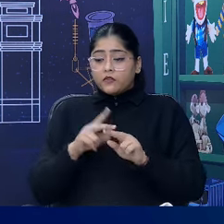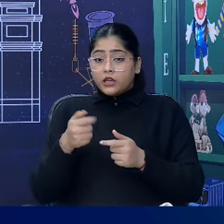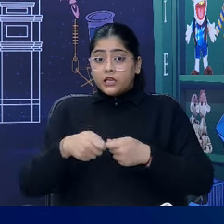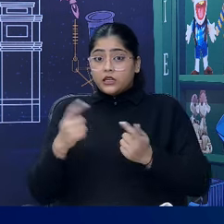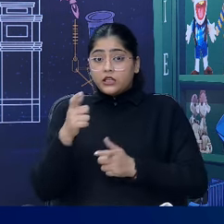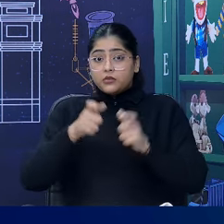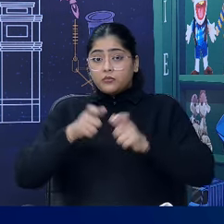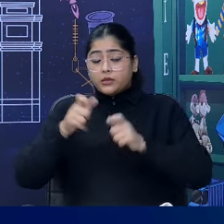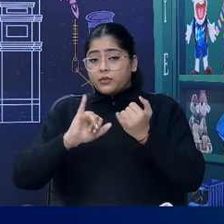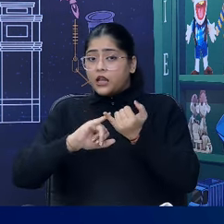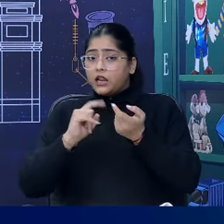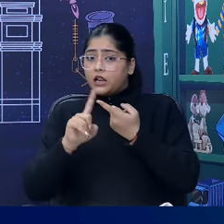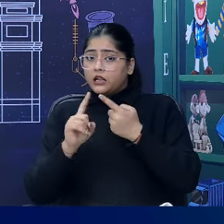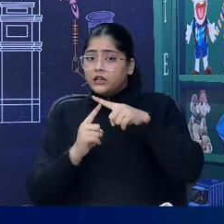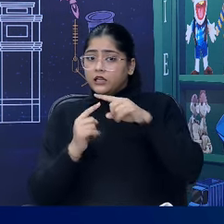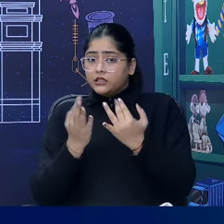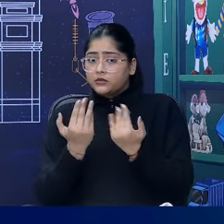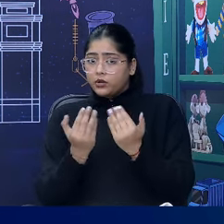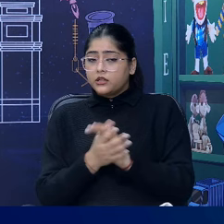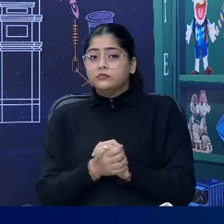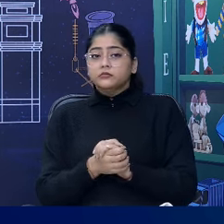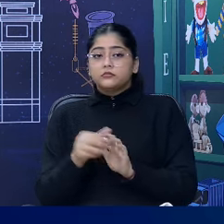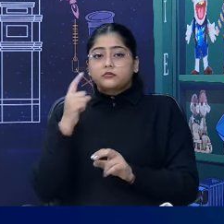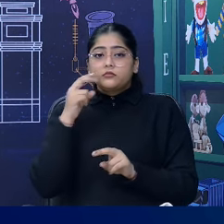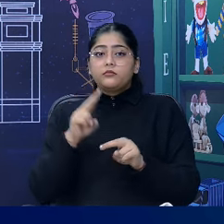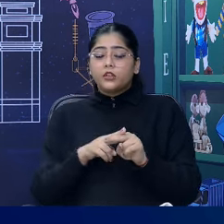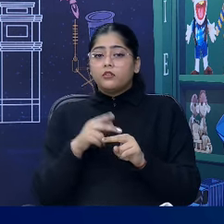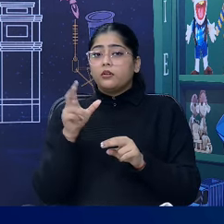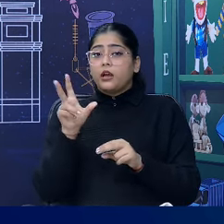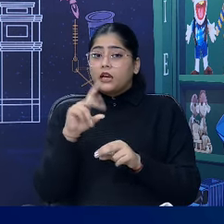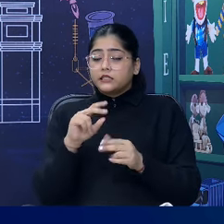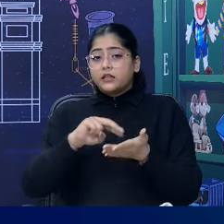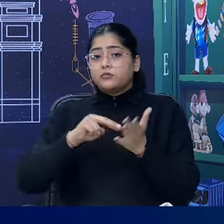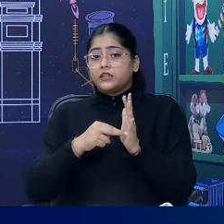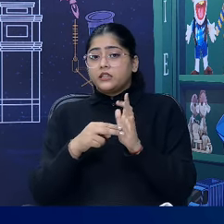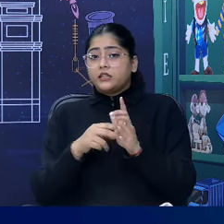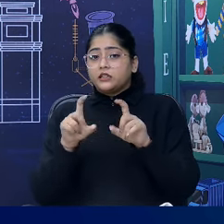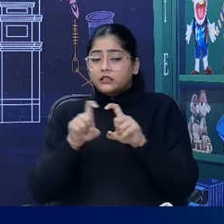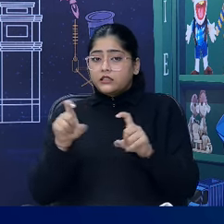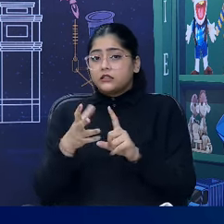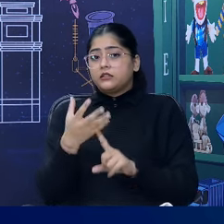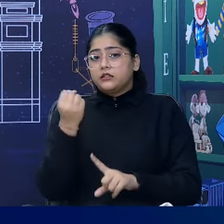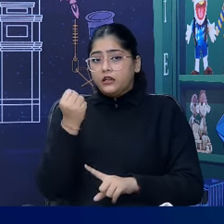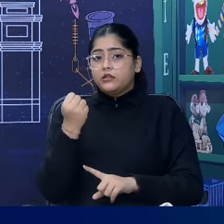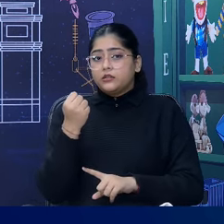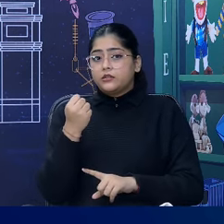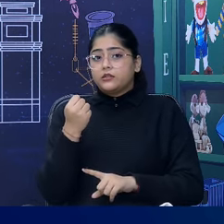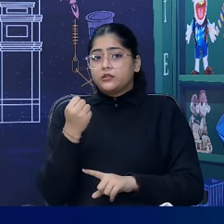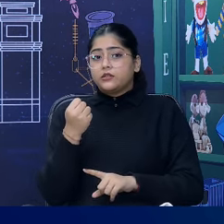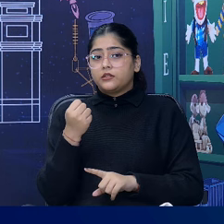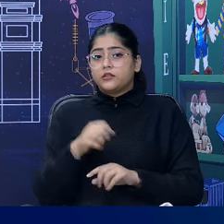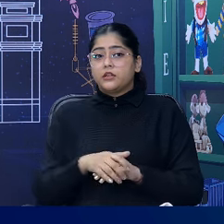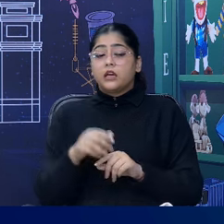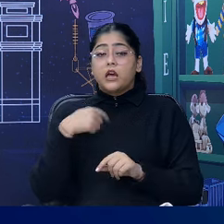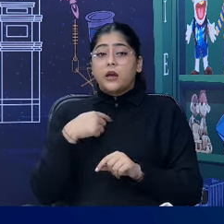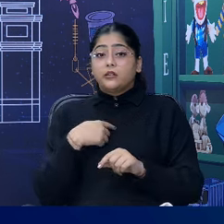पर अगर हम वापस सेट की डेफिनेशन पे जाएं, सेट इज अ कलेक्शन ऑफ वेल डिफाइंड. सो हियर वी